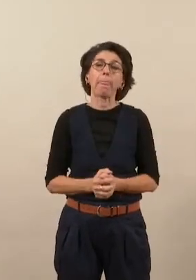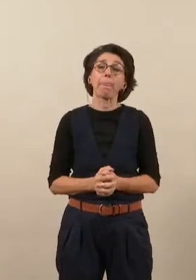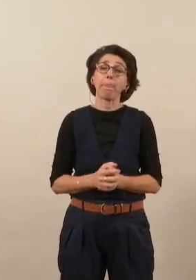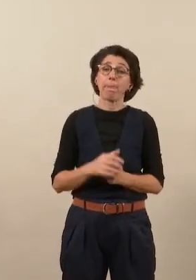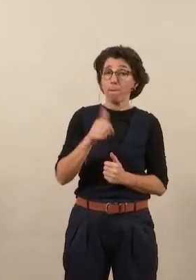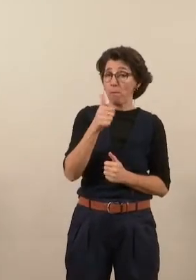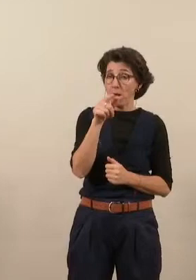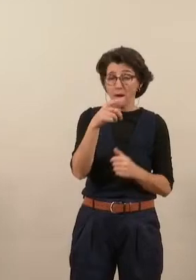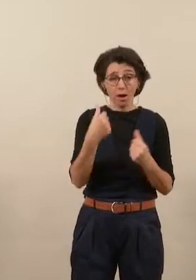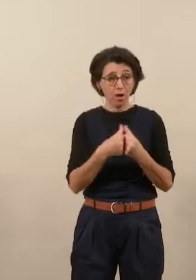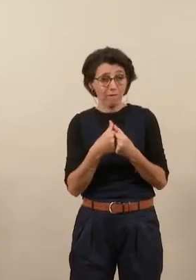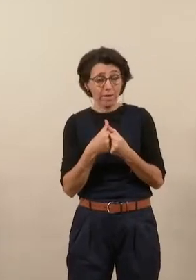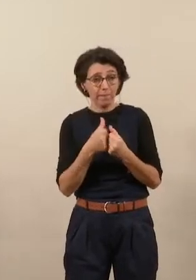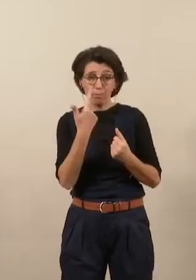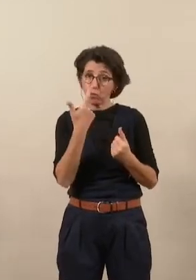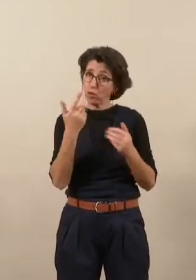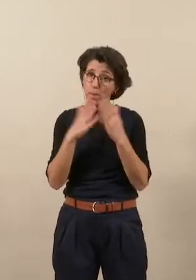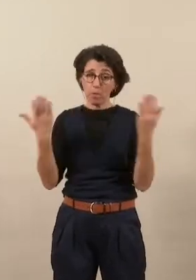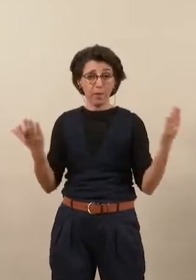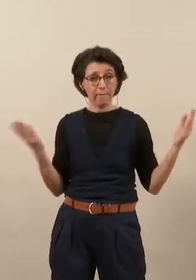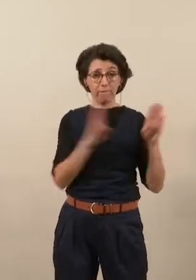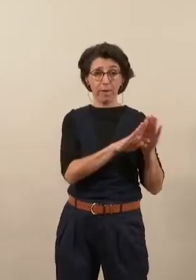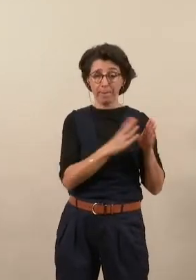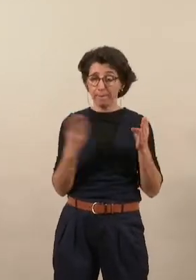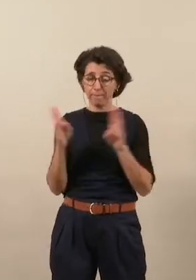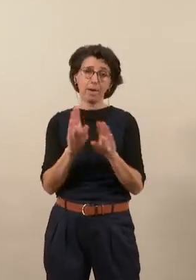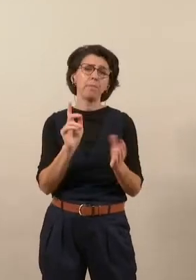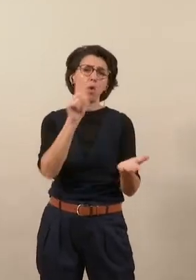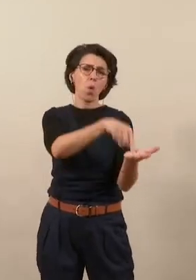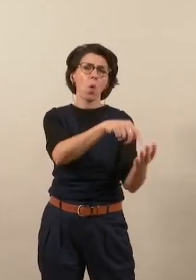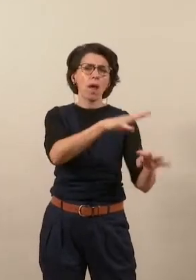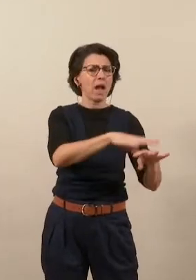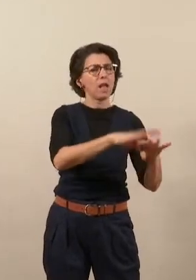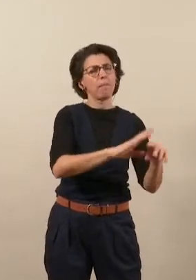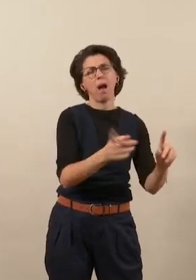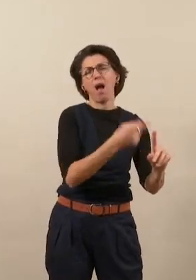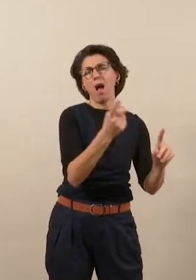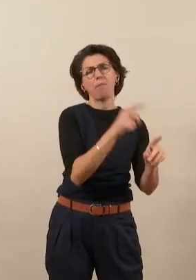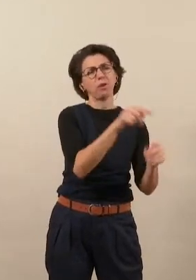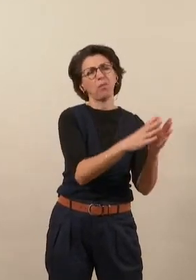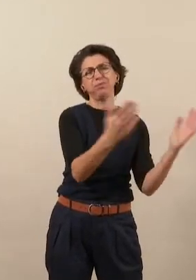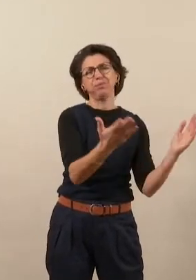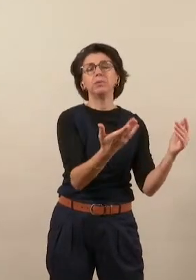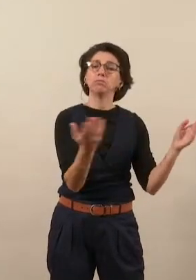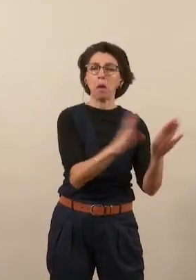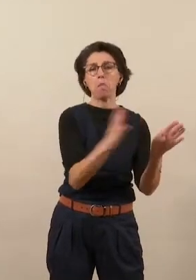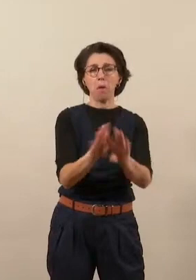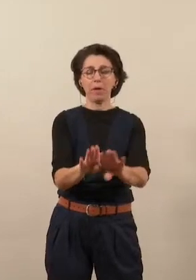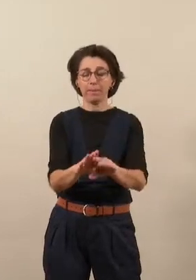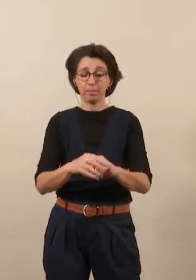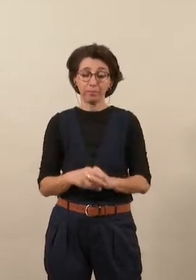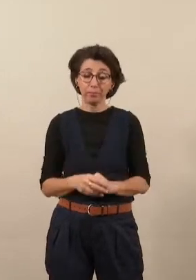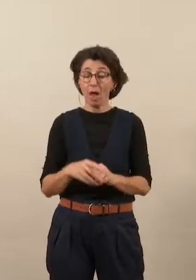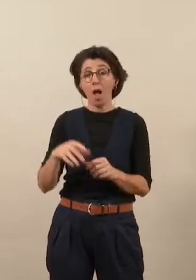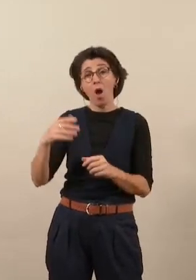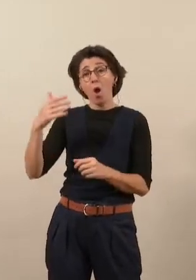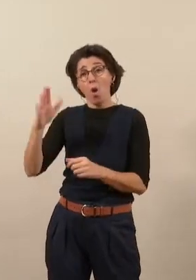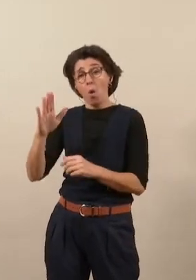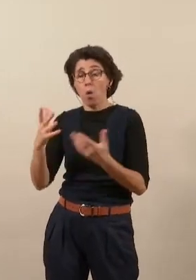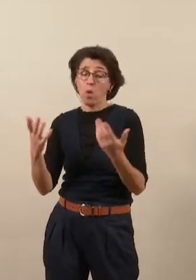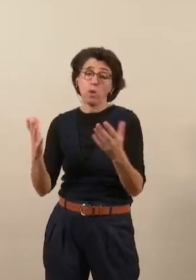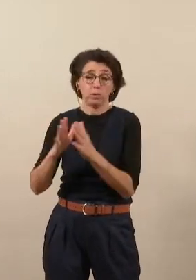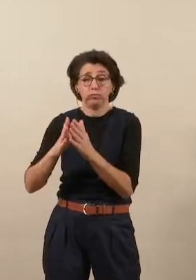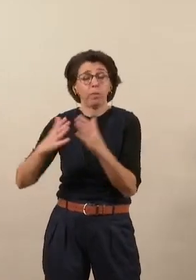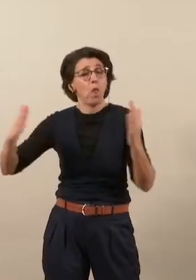2 dans des quartiers où elles étaient essentielles. Et vous envisagez de regrouper dans la grande bibliothèque d'autres